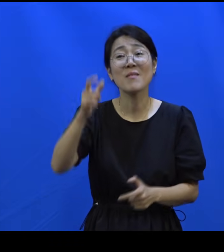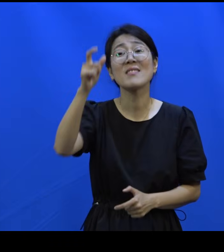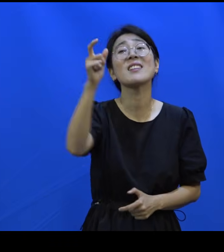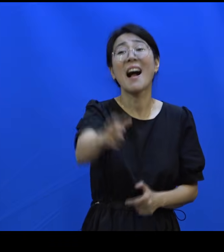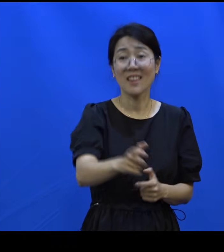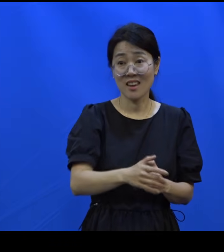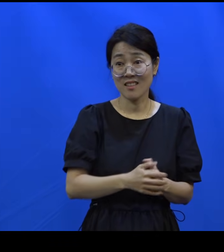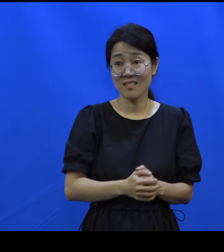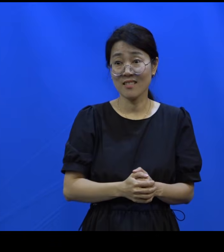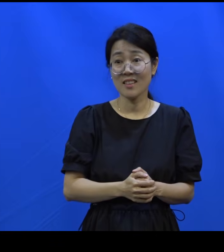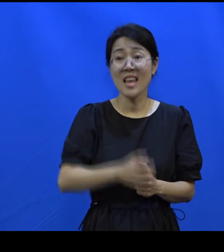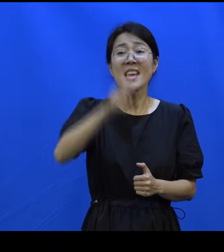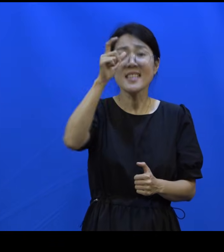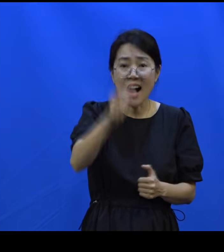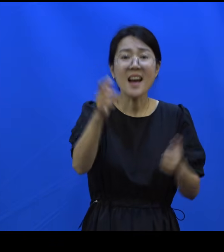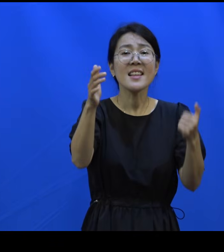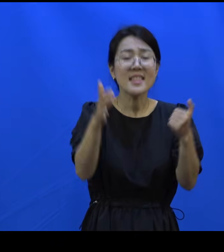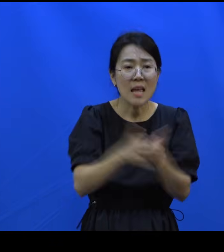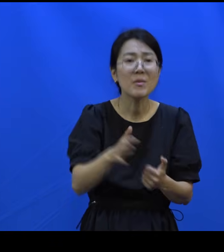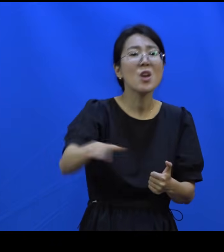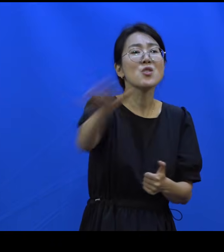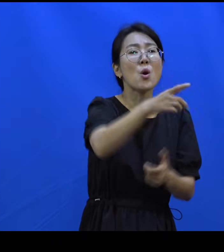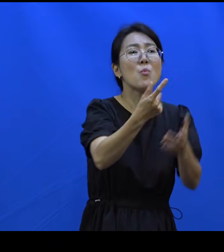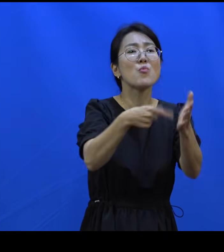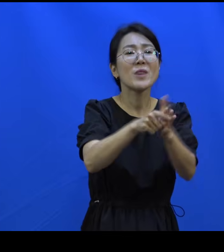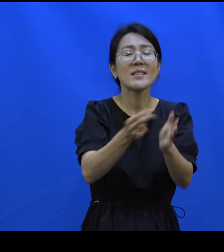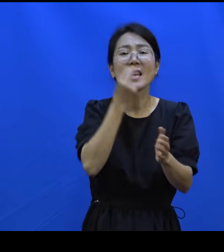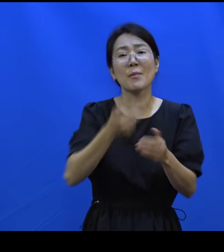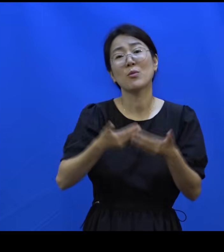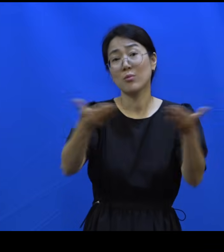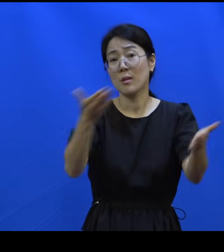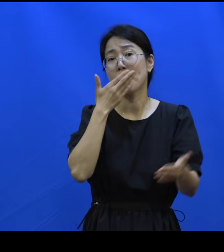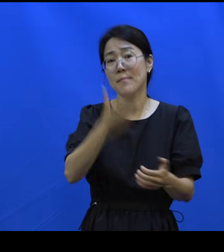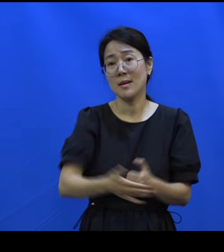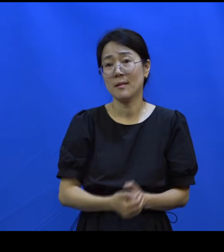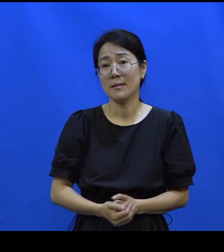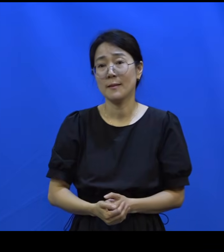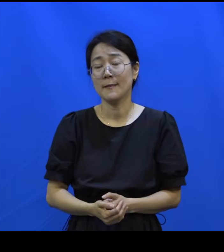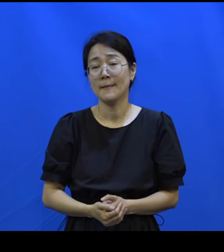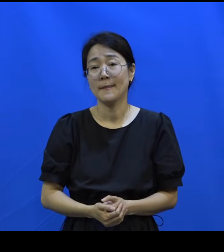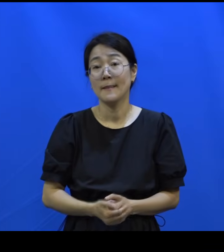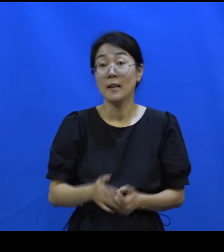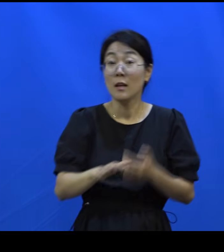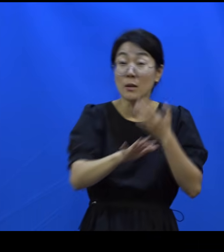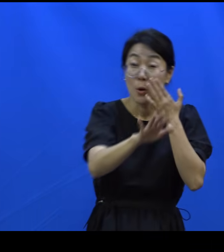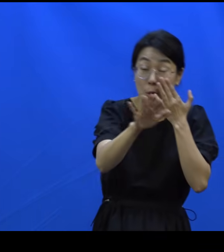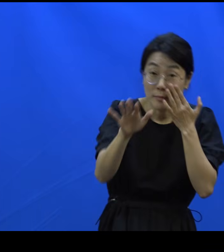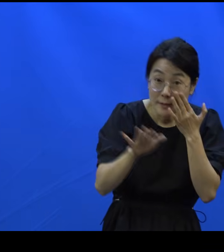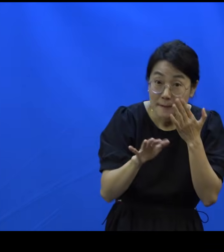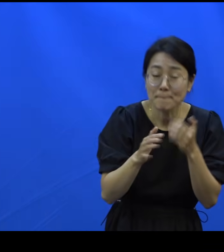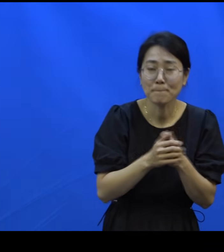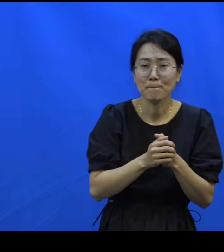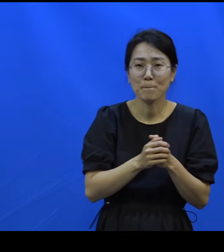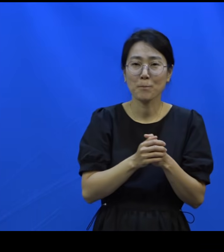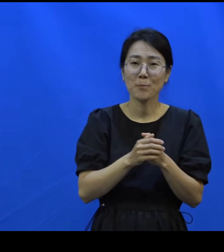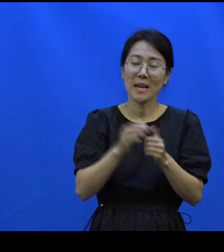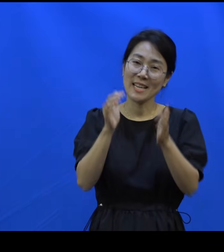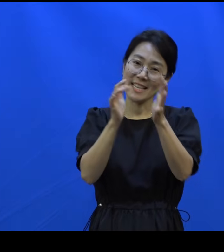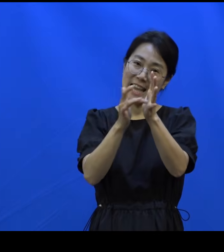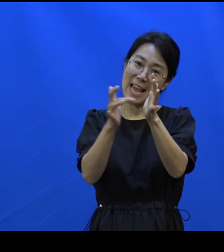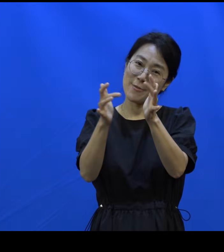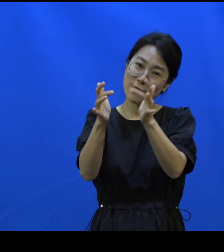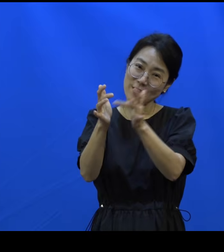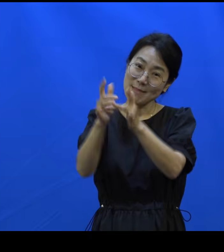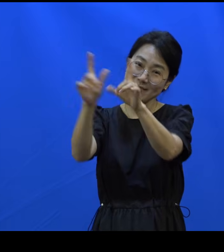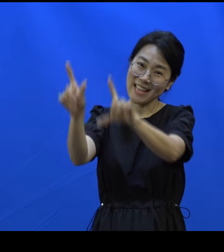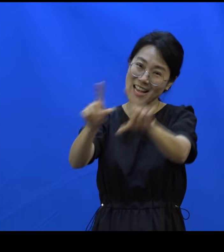있습니다. 오늘 말씀을 대할 때 우리에게 드는 생각은 뭐냐면 불가능함, 비현실, 우리의 현실과 거리가 너무 멀어. 그냥 좋은 말씀.